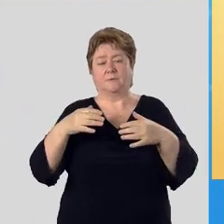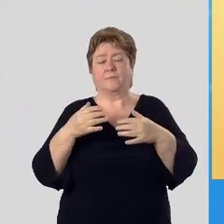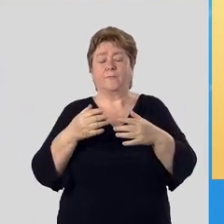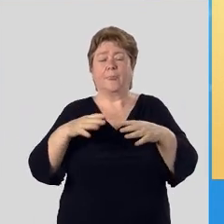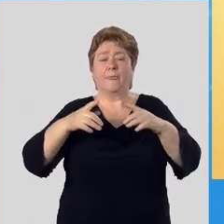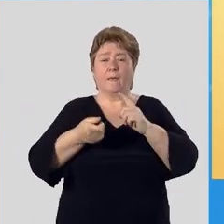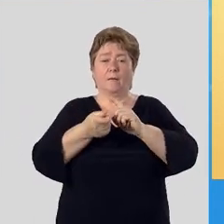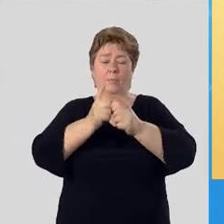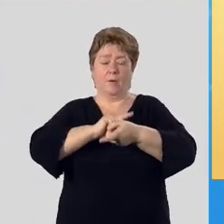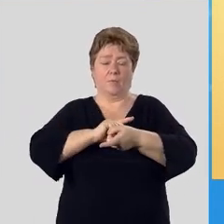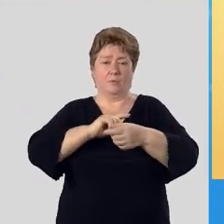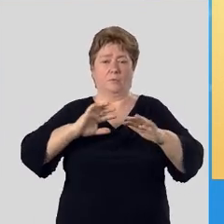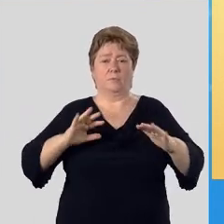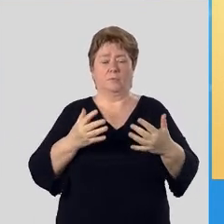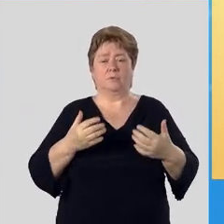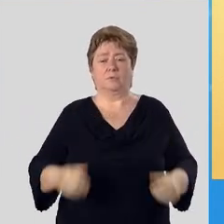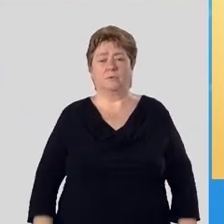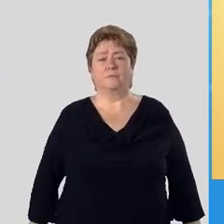затем происходит наоборот.